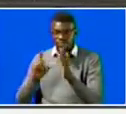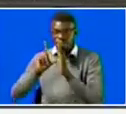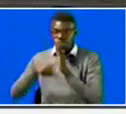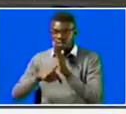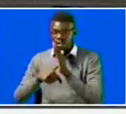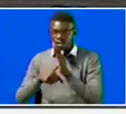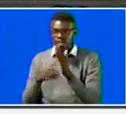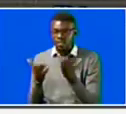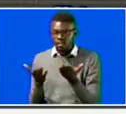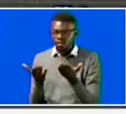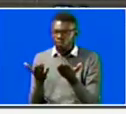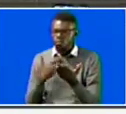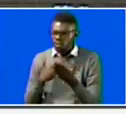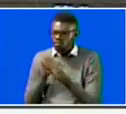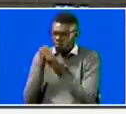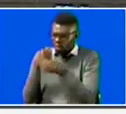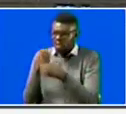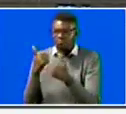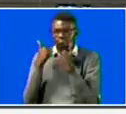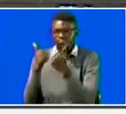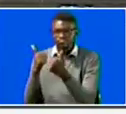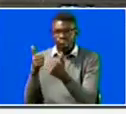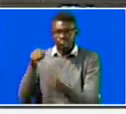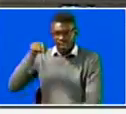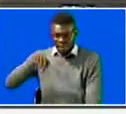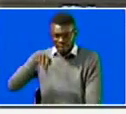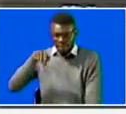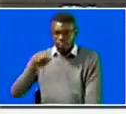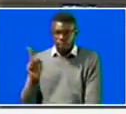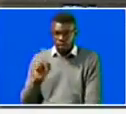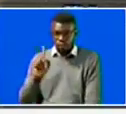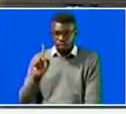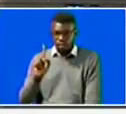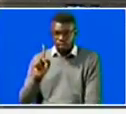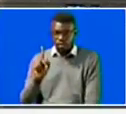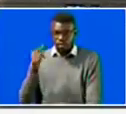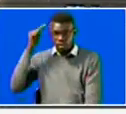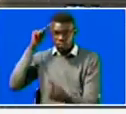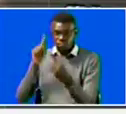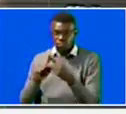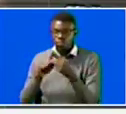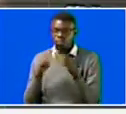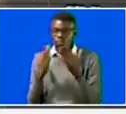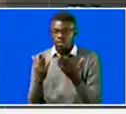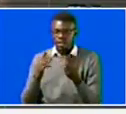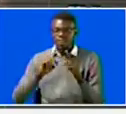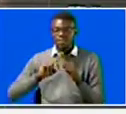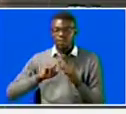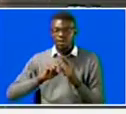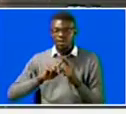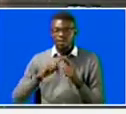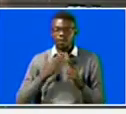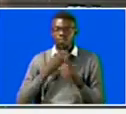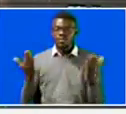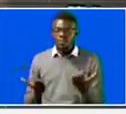ilikuwa itakana ikuwe organic to set up hapa, hapa Nairobi. So the purpose ni yaku, number one, yaku